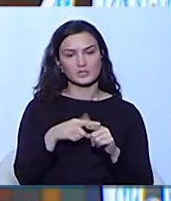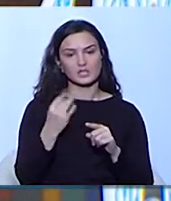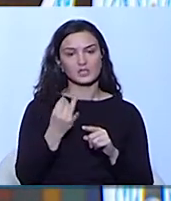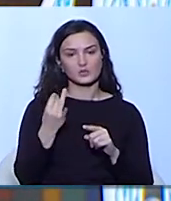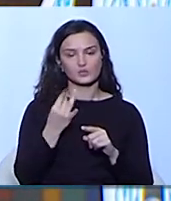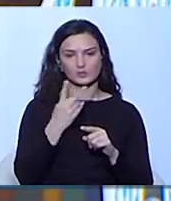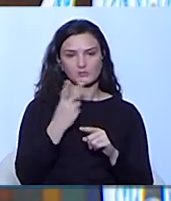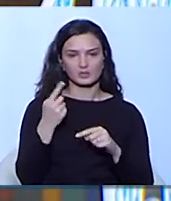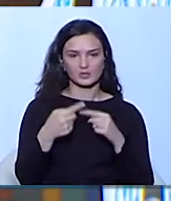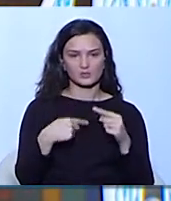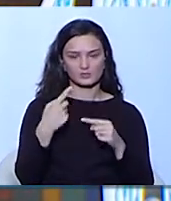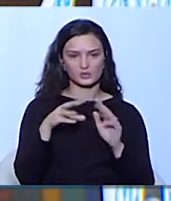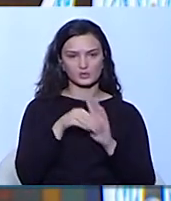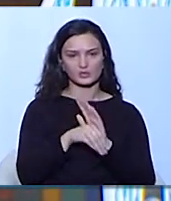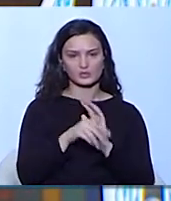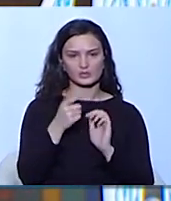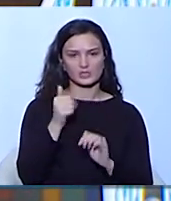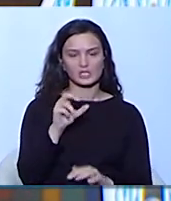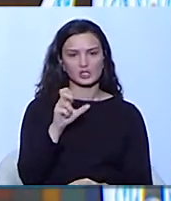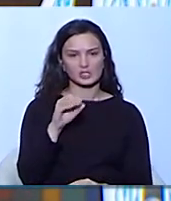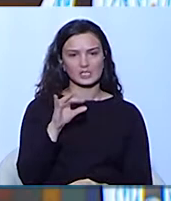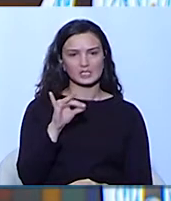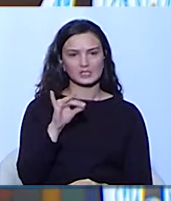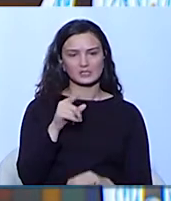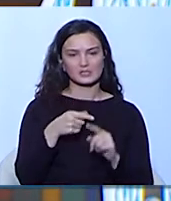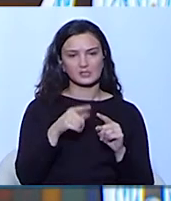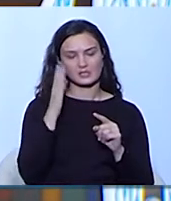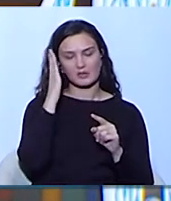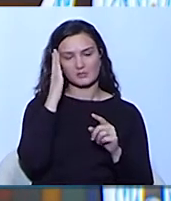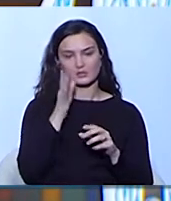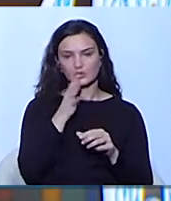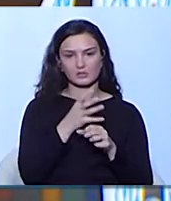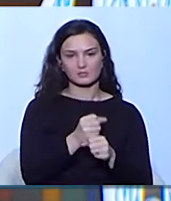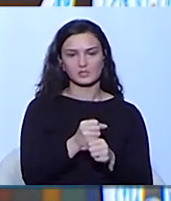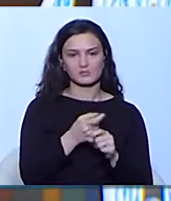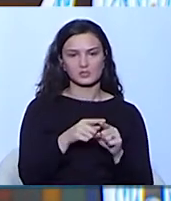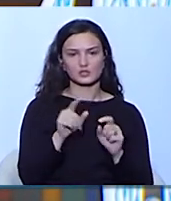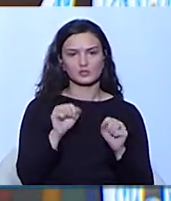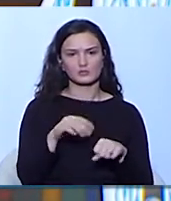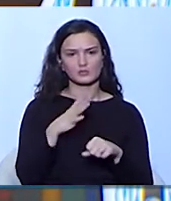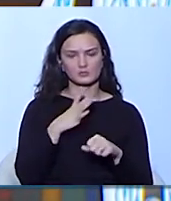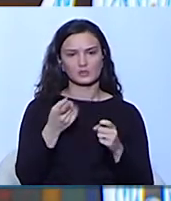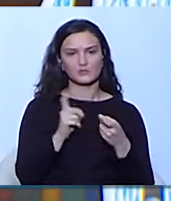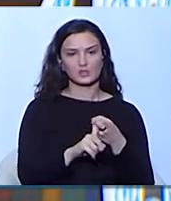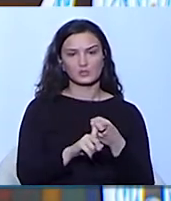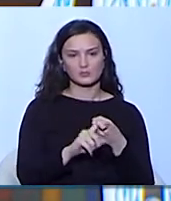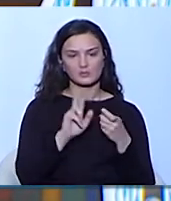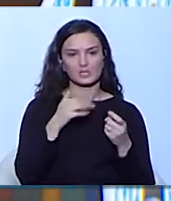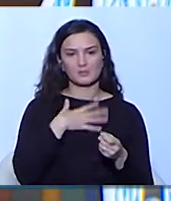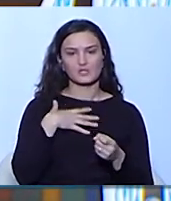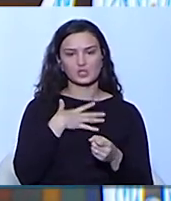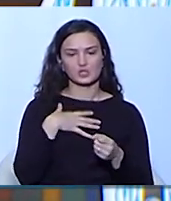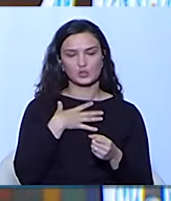რომ 21 საუკუნეში გაჯეტებზე დამოკიდებულება ამცირებს ძილის დროს. ეს შეიძლება იყოს დამოკიდებულების და